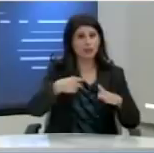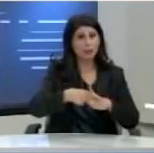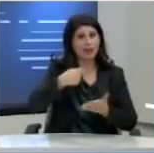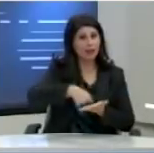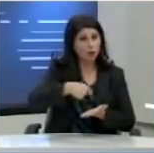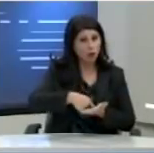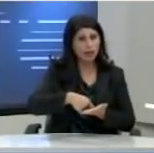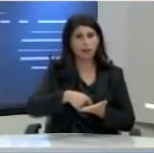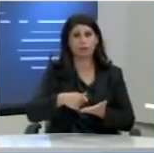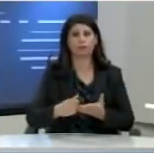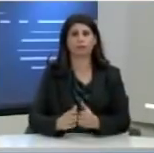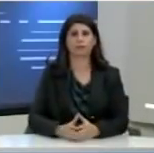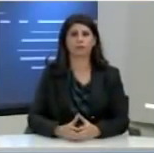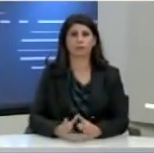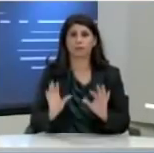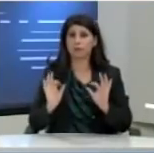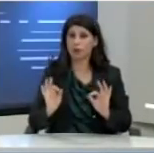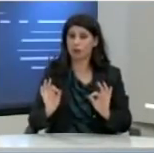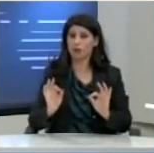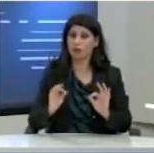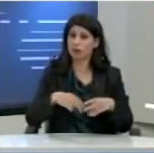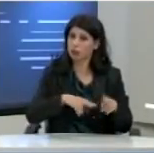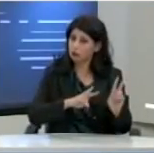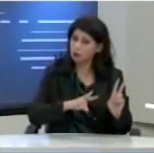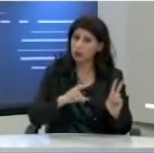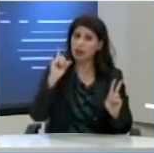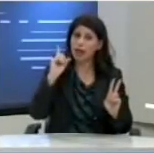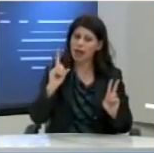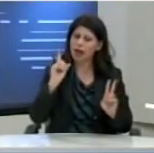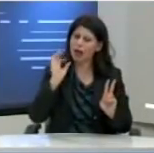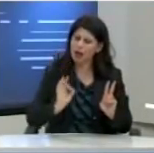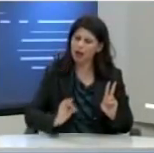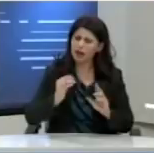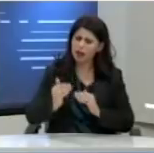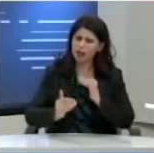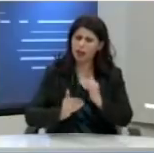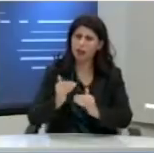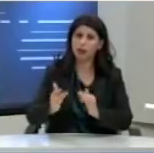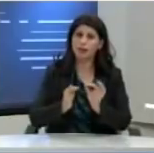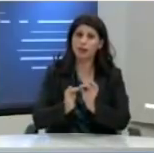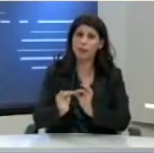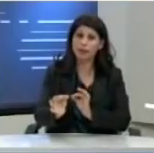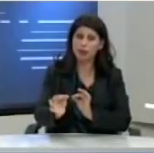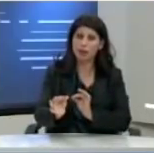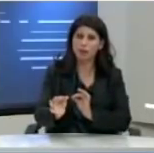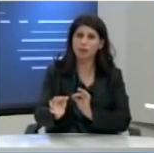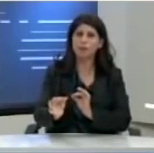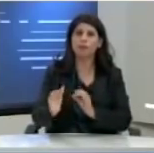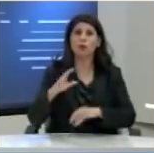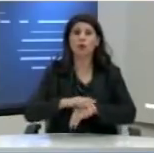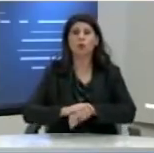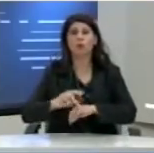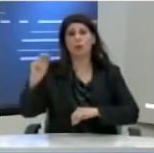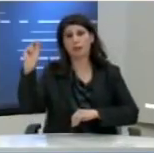εφορία. Και φυσικά υλοποιήσαμε ένα προς ένα τα μέτρα τα οποία